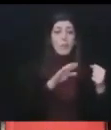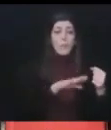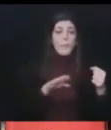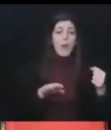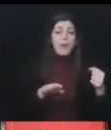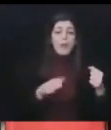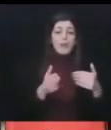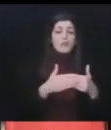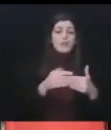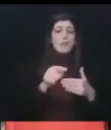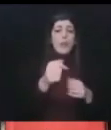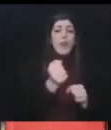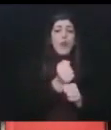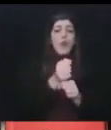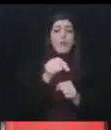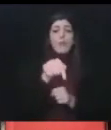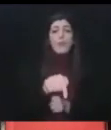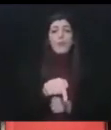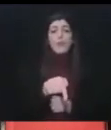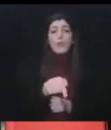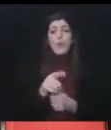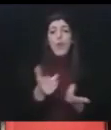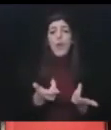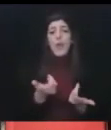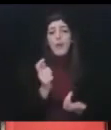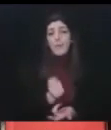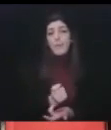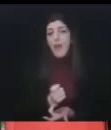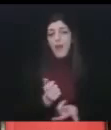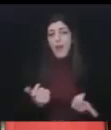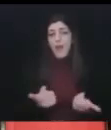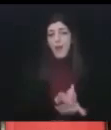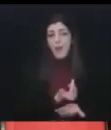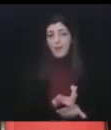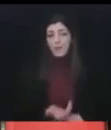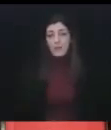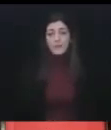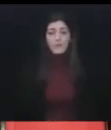in prossimità del posto dove vanno a lavorare la loro auto. Grazie.